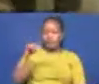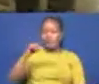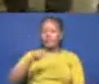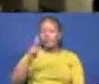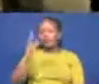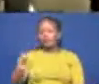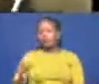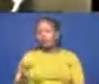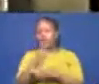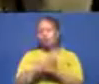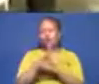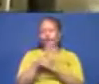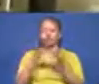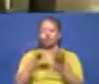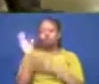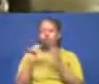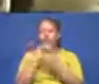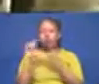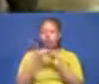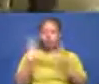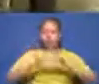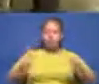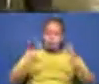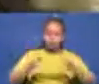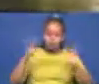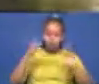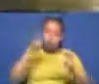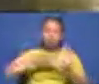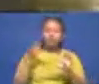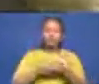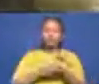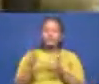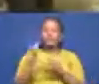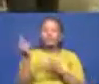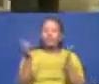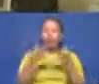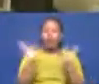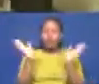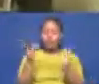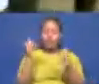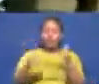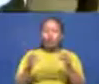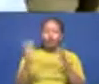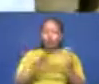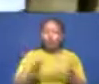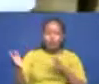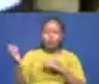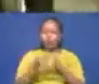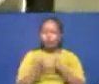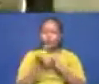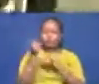ya kuwania kombe la mwenyekiti kujiandaa kushiriki katika mashindano ya Kenya Open ambayo yataandaliwa mwezi Disemba hapa